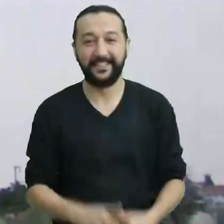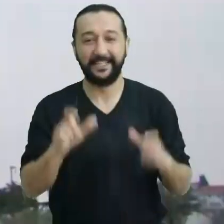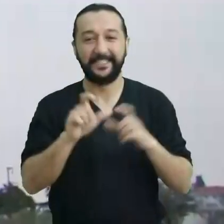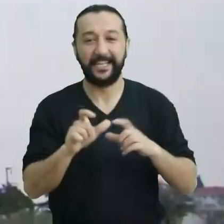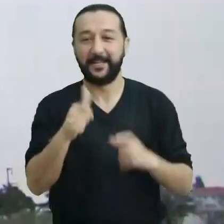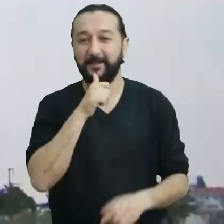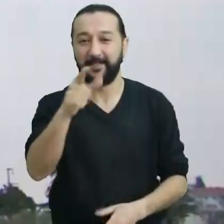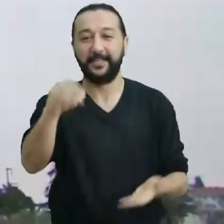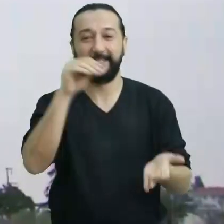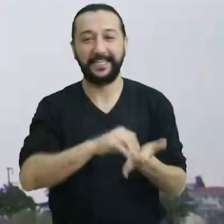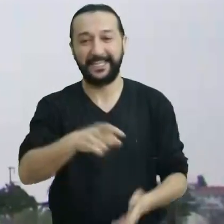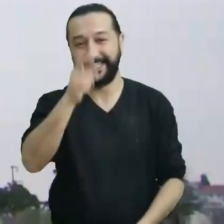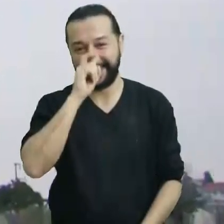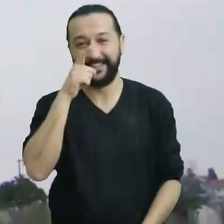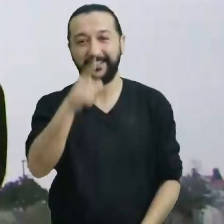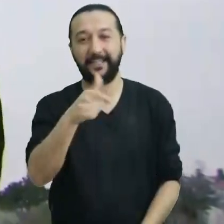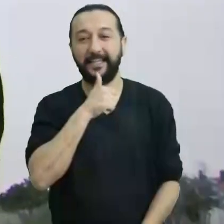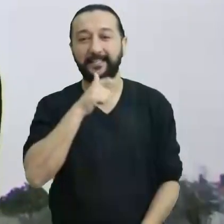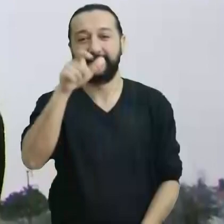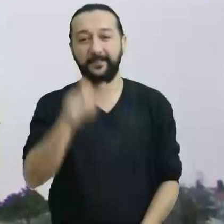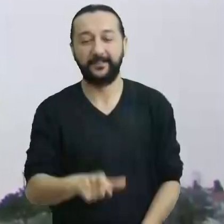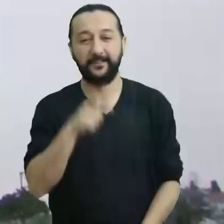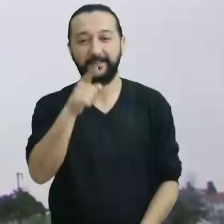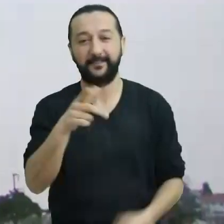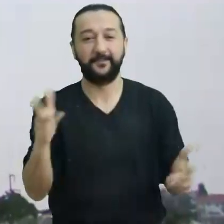Sarp omuzlarda. Bahşişleyerek ne kadar güzel.